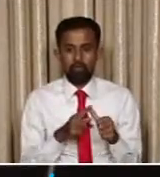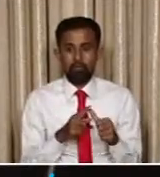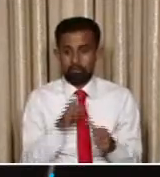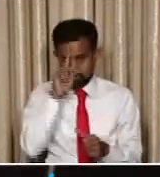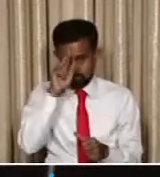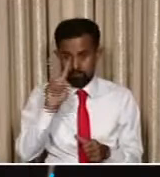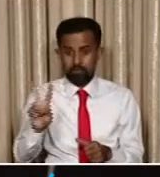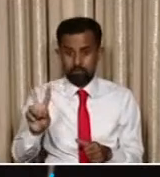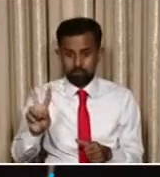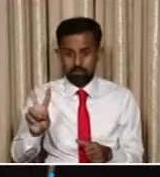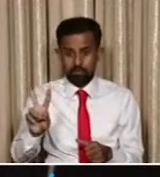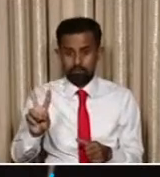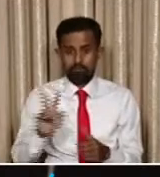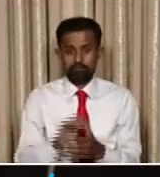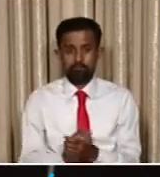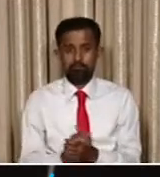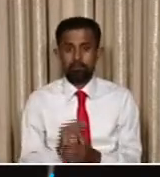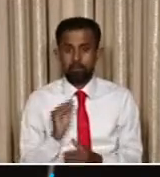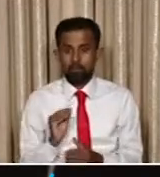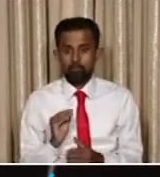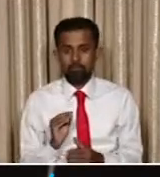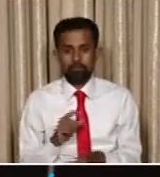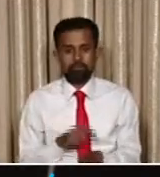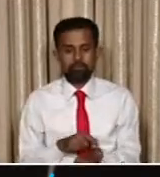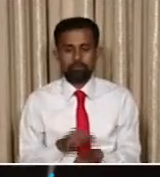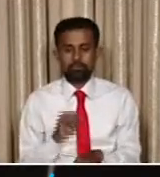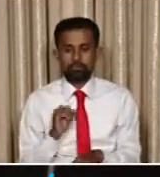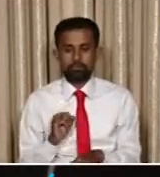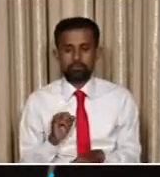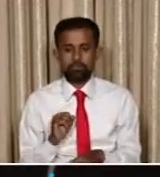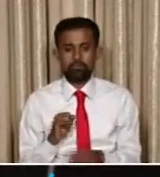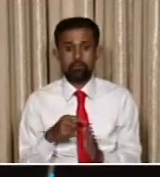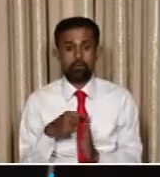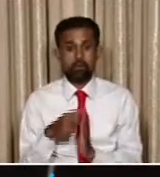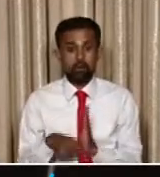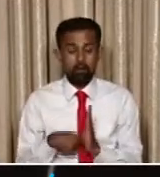දෙකට. නමුත් හරි අවාසනාවකට මේ රට